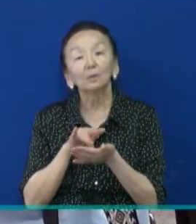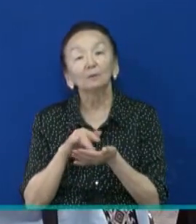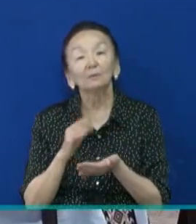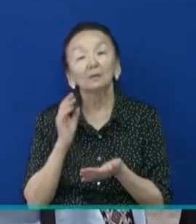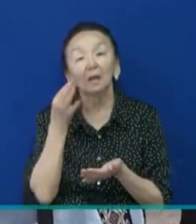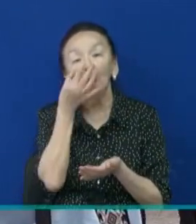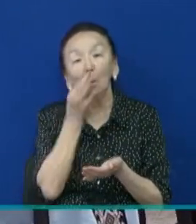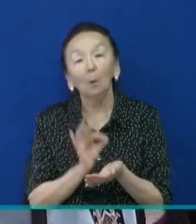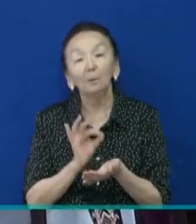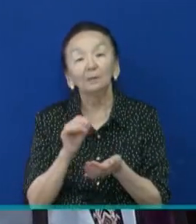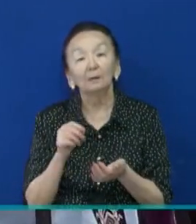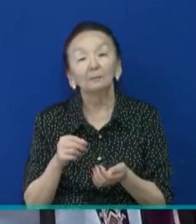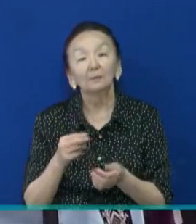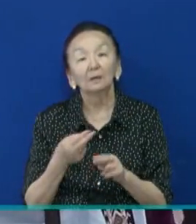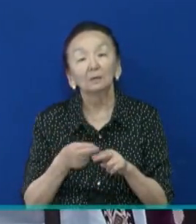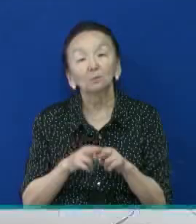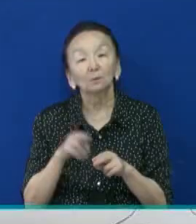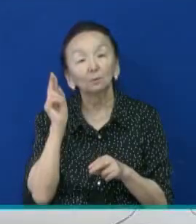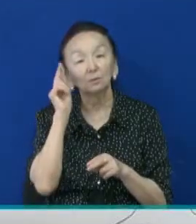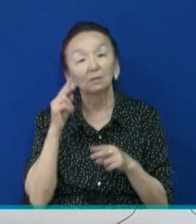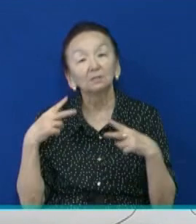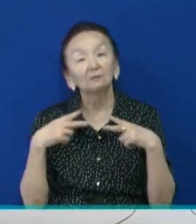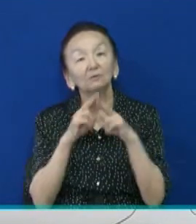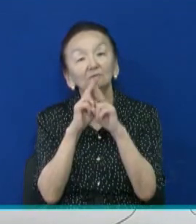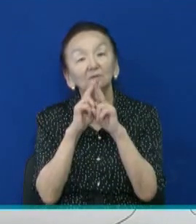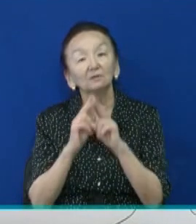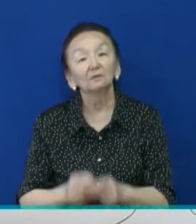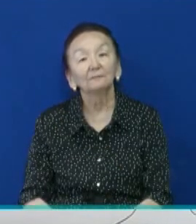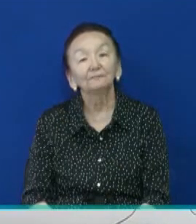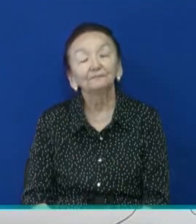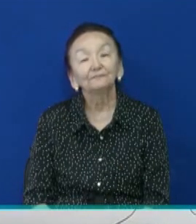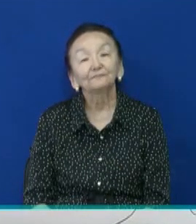будущих студентов университета. Ярослав Дюсенбеков, Бекарыс Секен, Анатолий Тернов, телеканал «Семей».